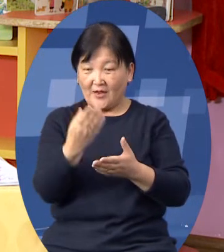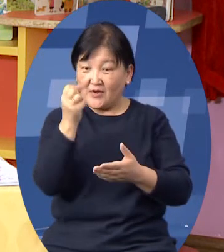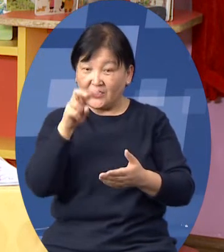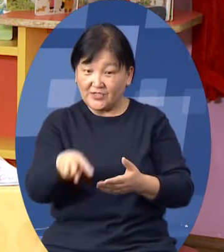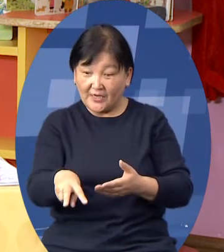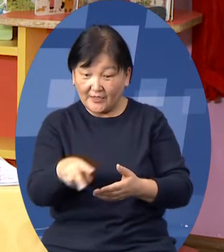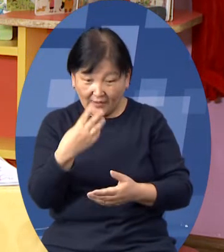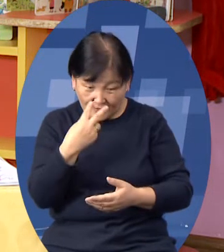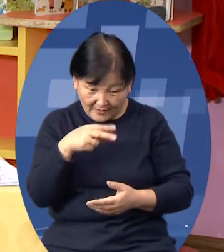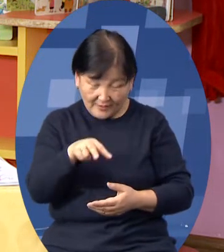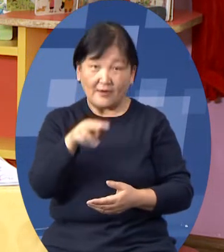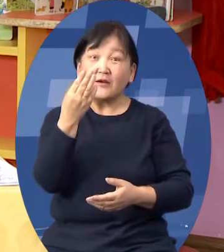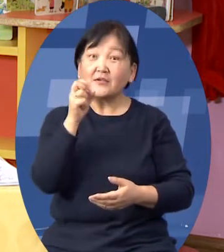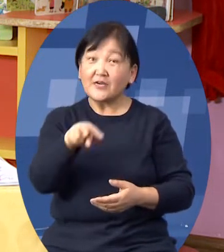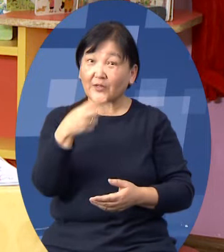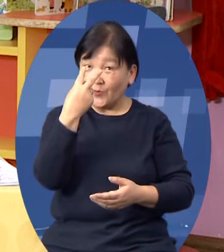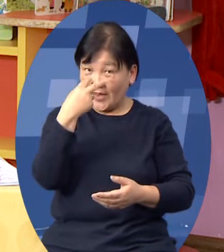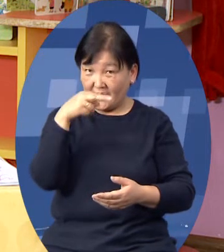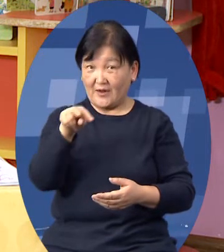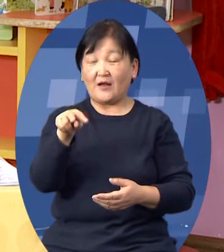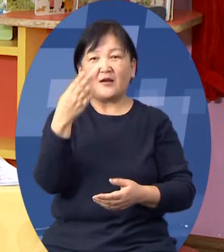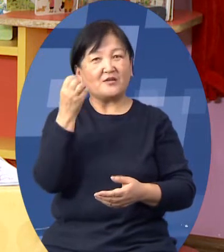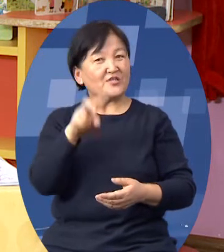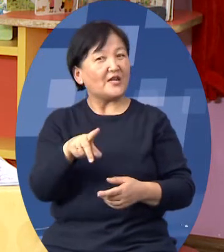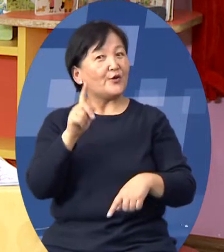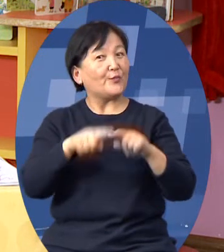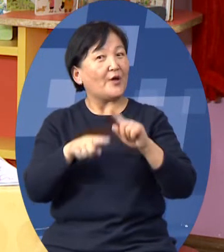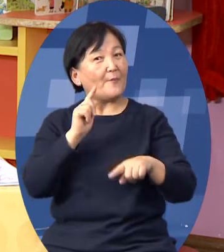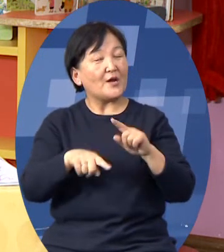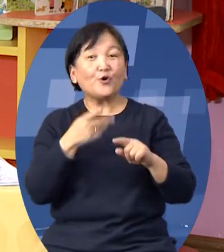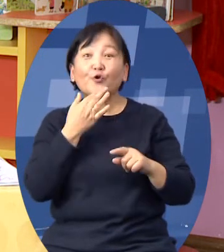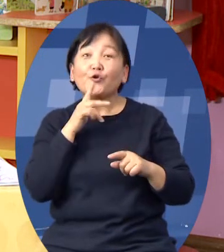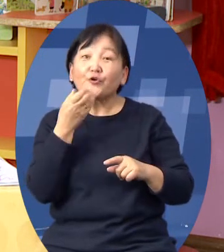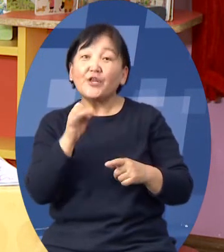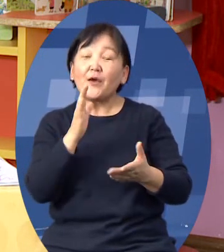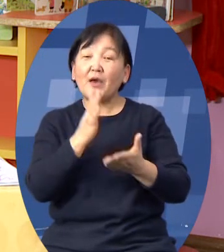За, шал байна уу? Шал руугаа хараарай. Шал нь ямар өнгөтэй байна?